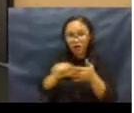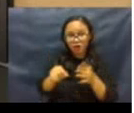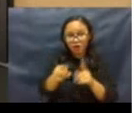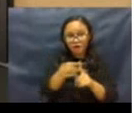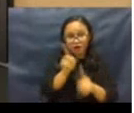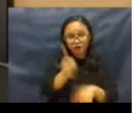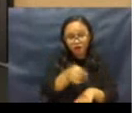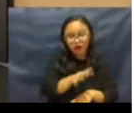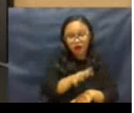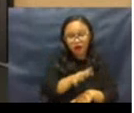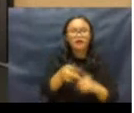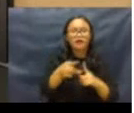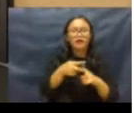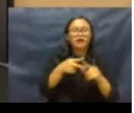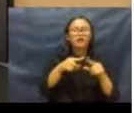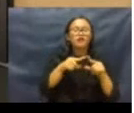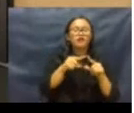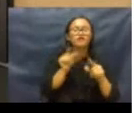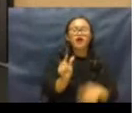adalah